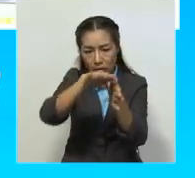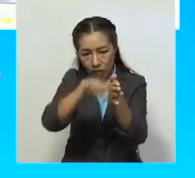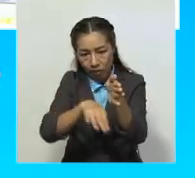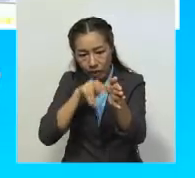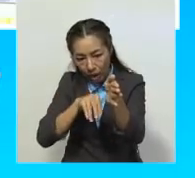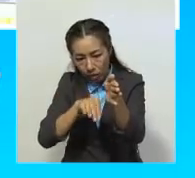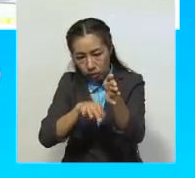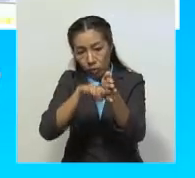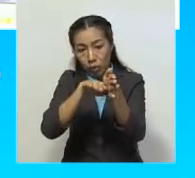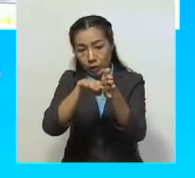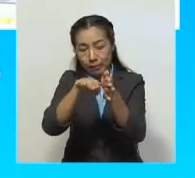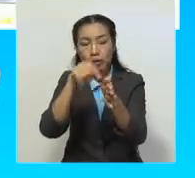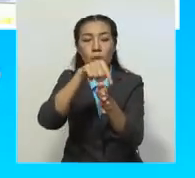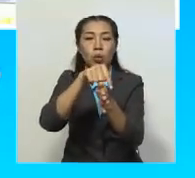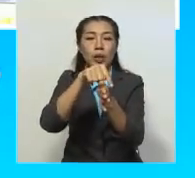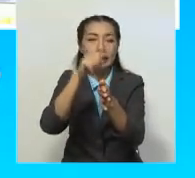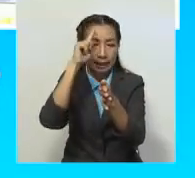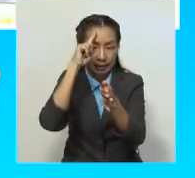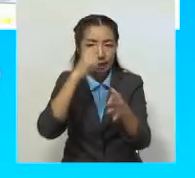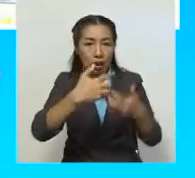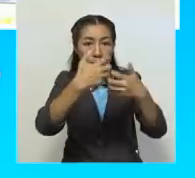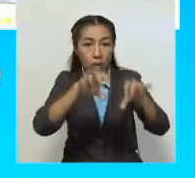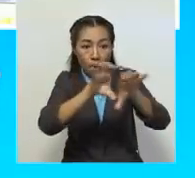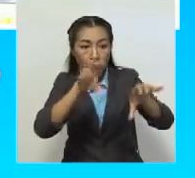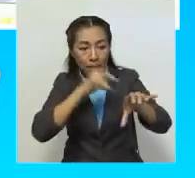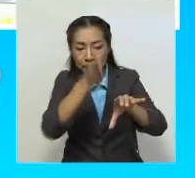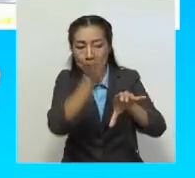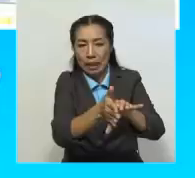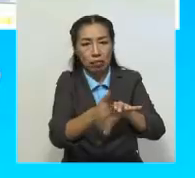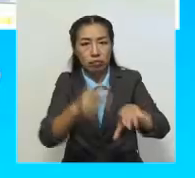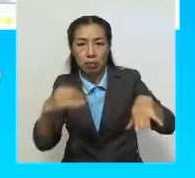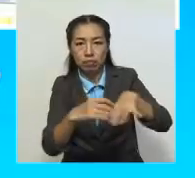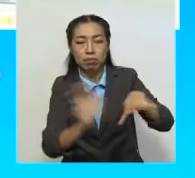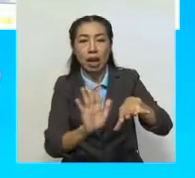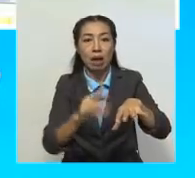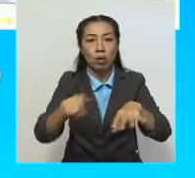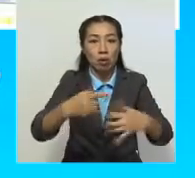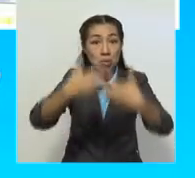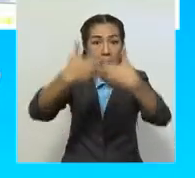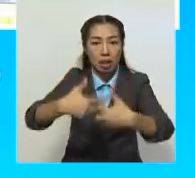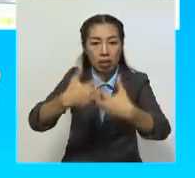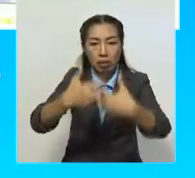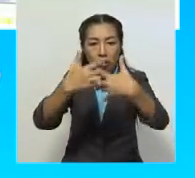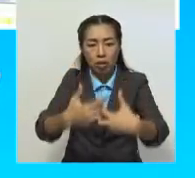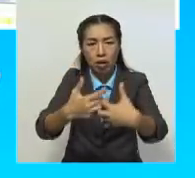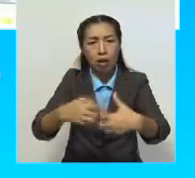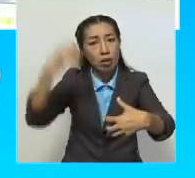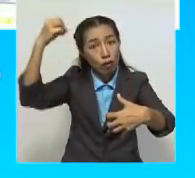องเนี่ยเราก็เลยได้ปิดในเรื่องของท่อระบายน้ำทั้งหมดแล้วได้มีการใช้เครื่องสูบน้ำด้วยไฟฟ้า